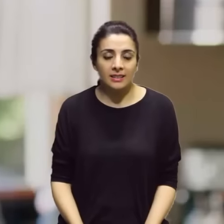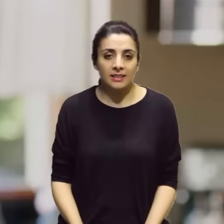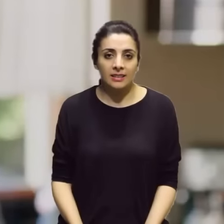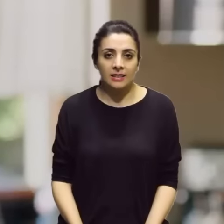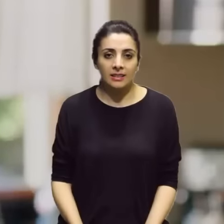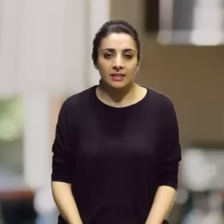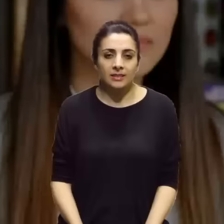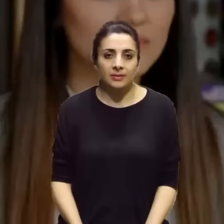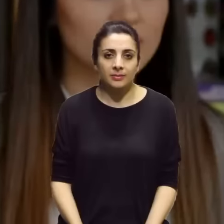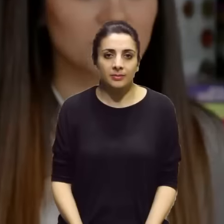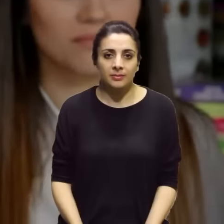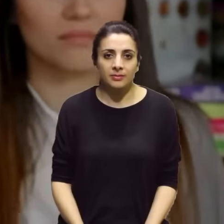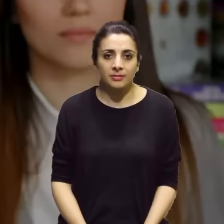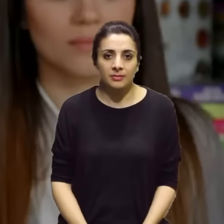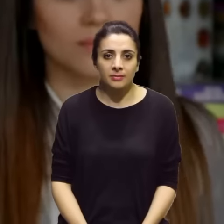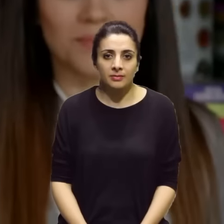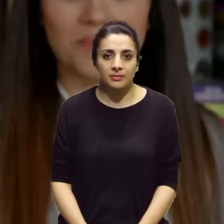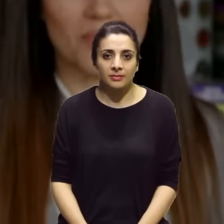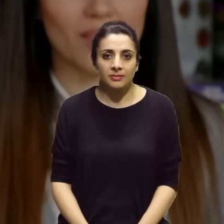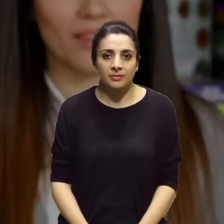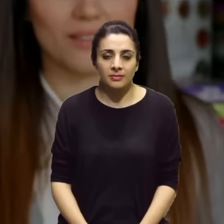Şaşkınlar. Melda gülümsüyor.